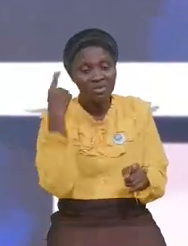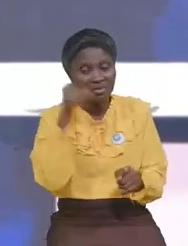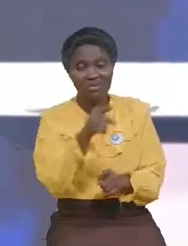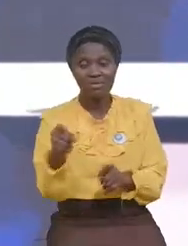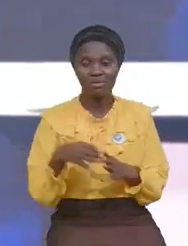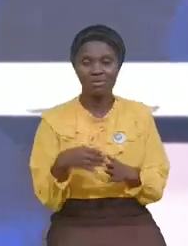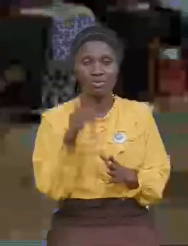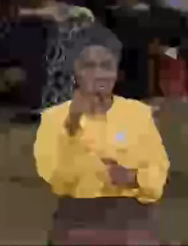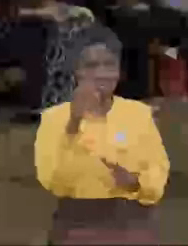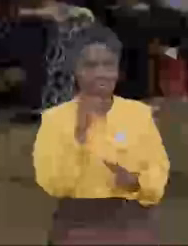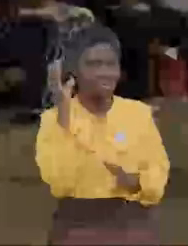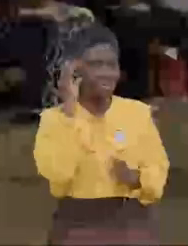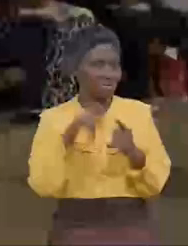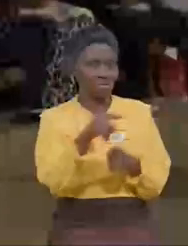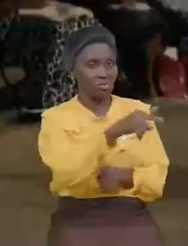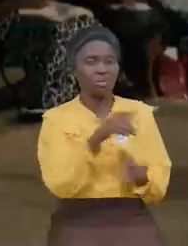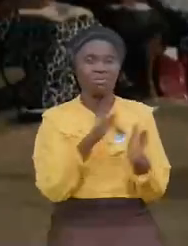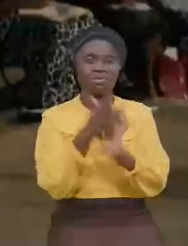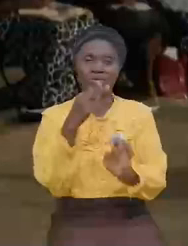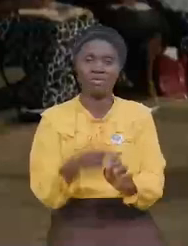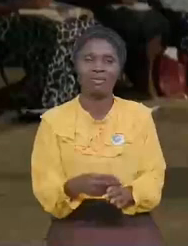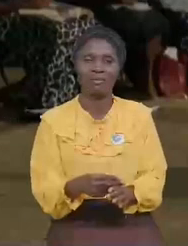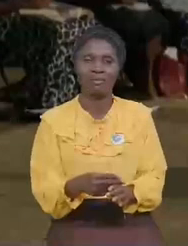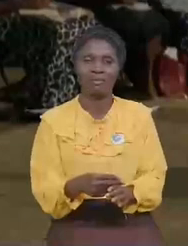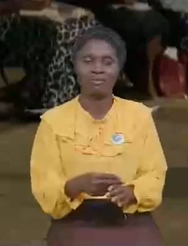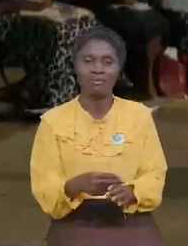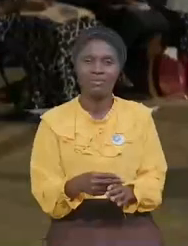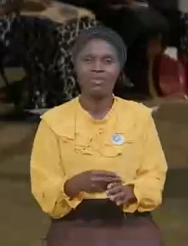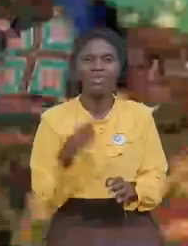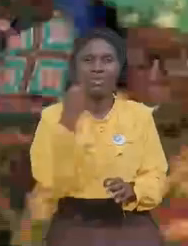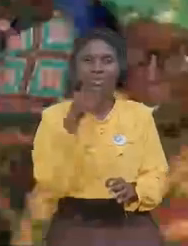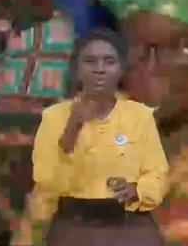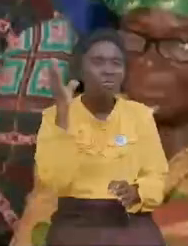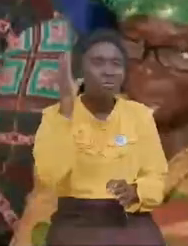tu ne vas pas les écouter. À